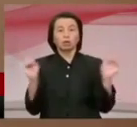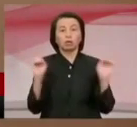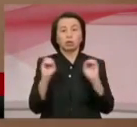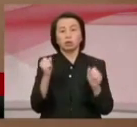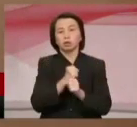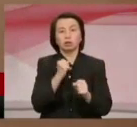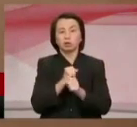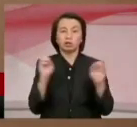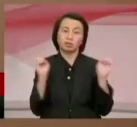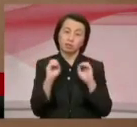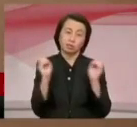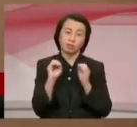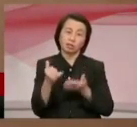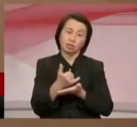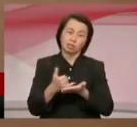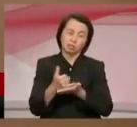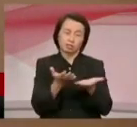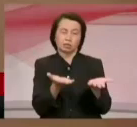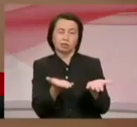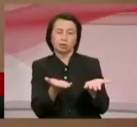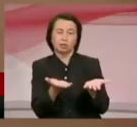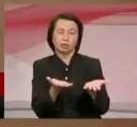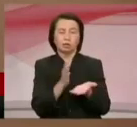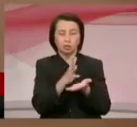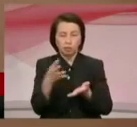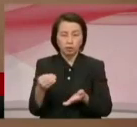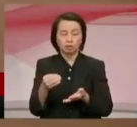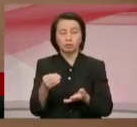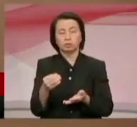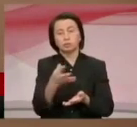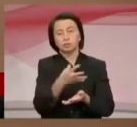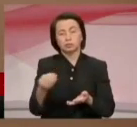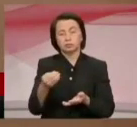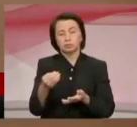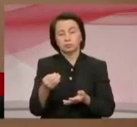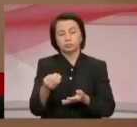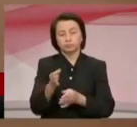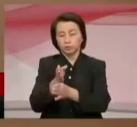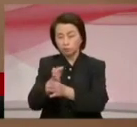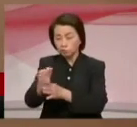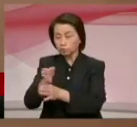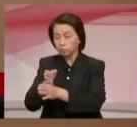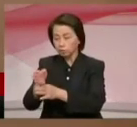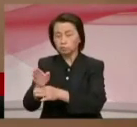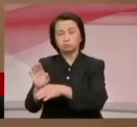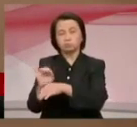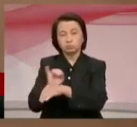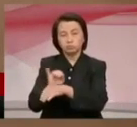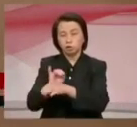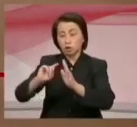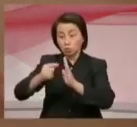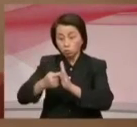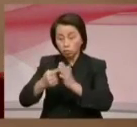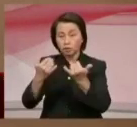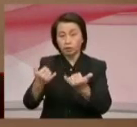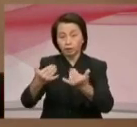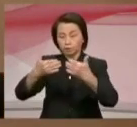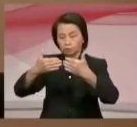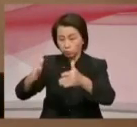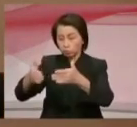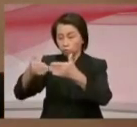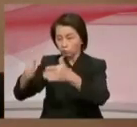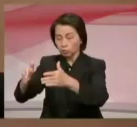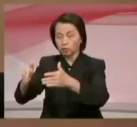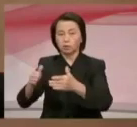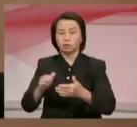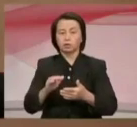bekerja. Dan oleh kerana sektor-sektor industri-industri mula dibuka,